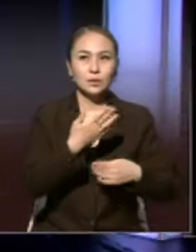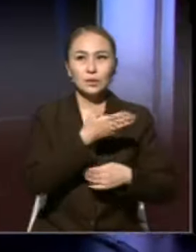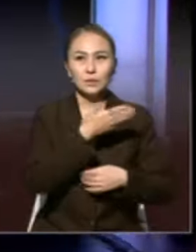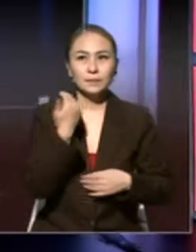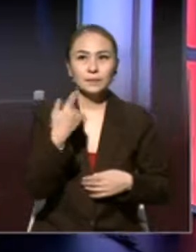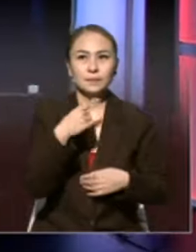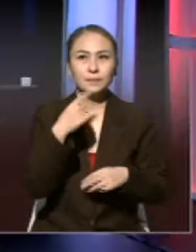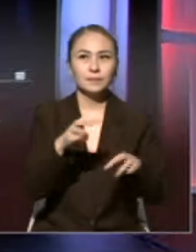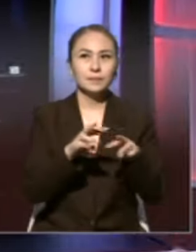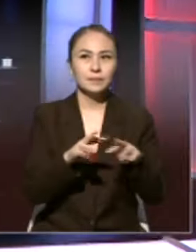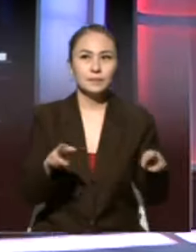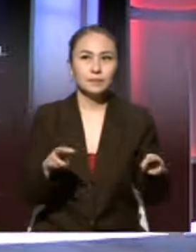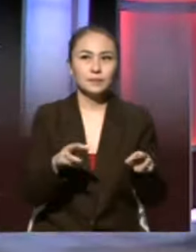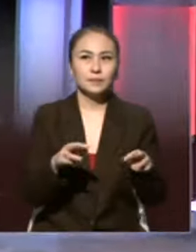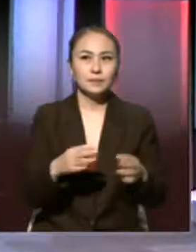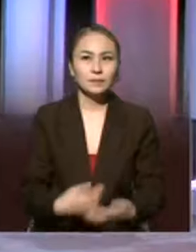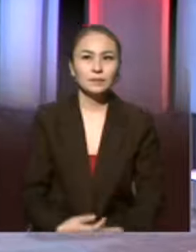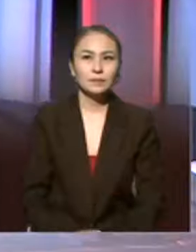жағдай